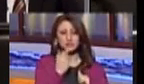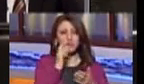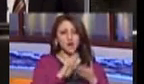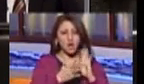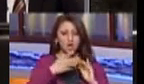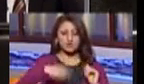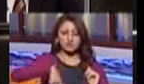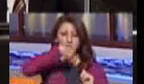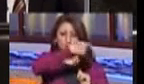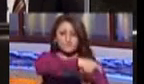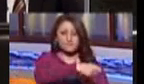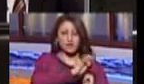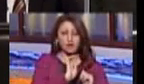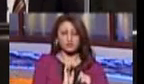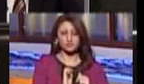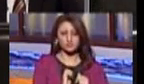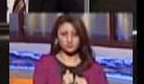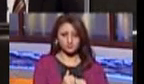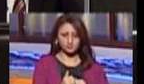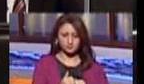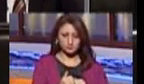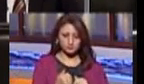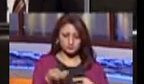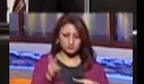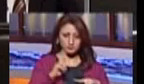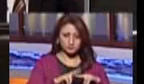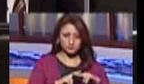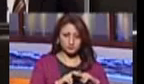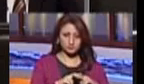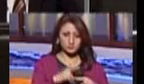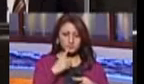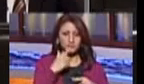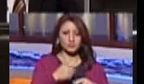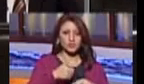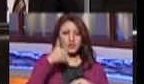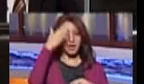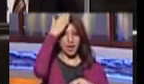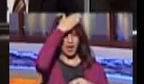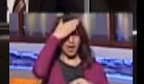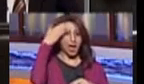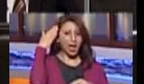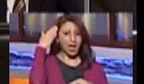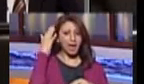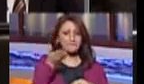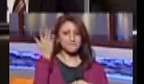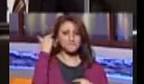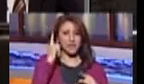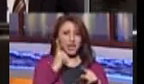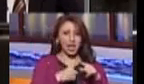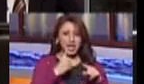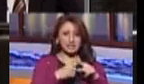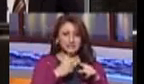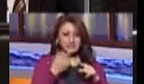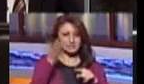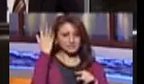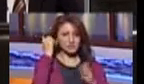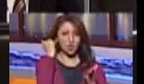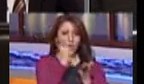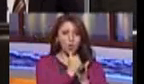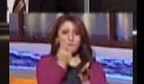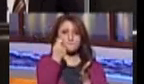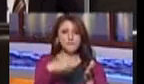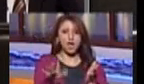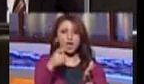غائب، وقيل أنه قد ربح أحمد عز قيمة رخصتين مجانيتين، رغم أن